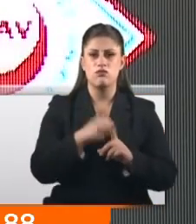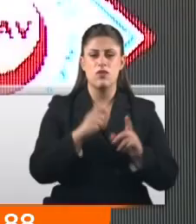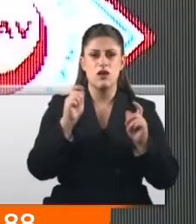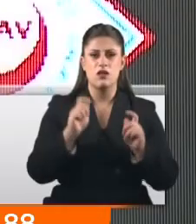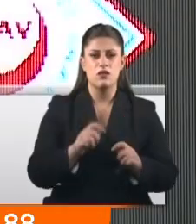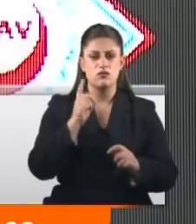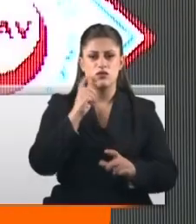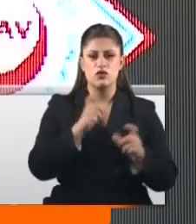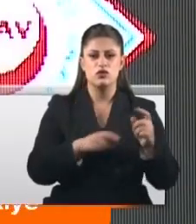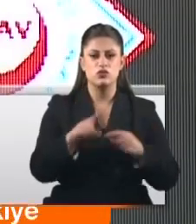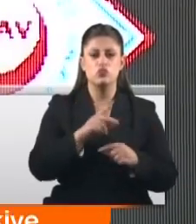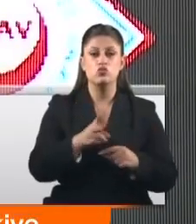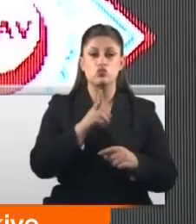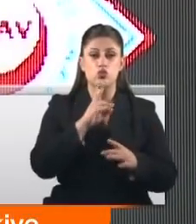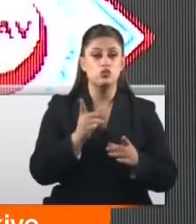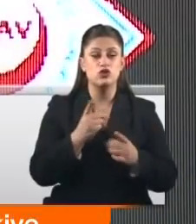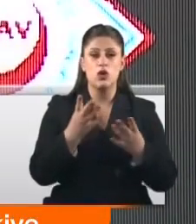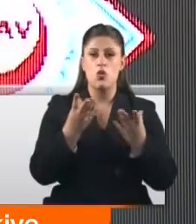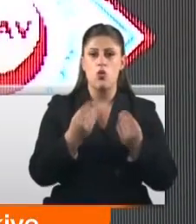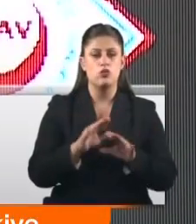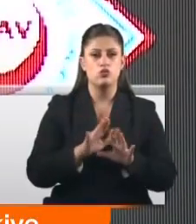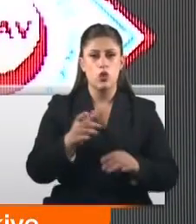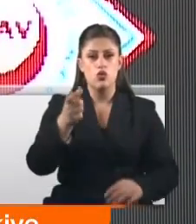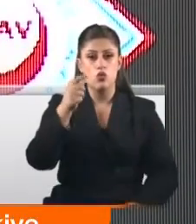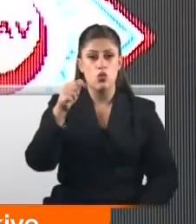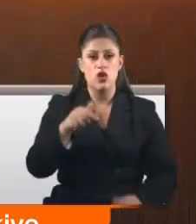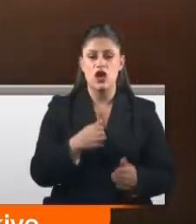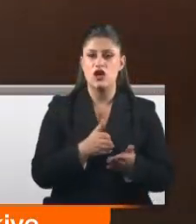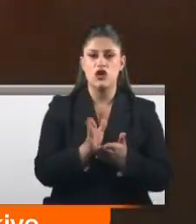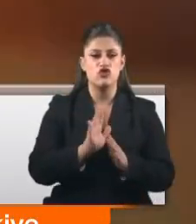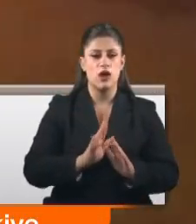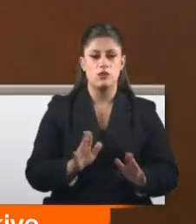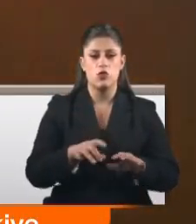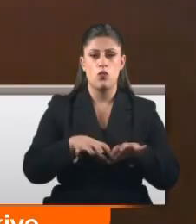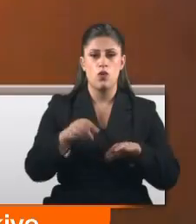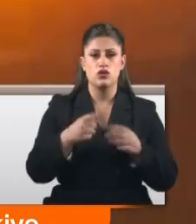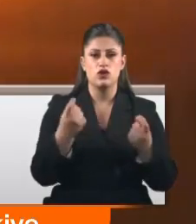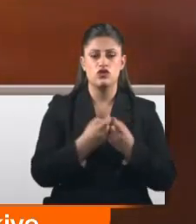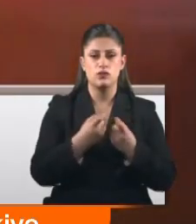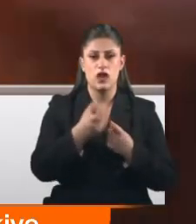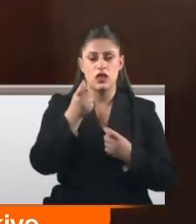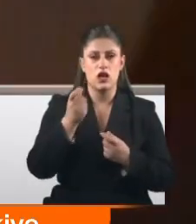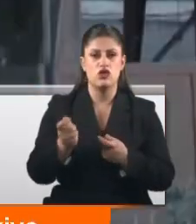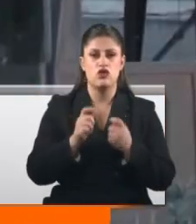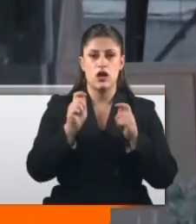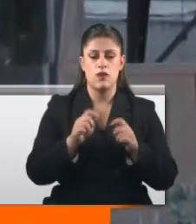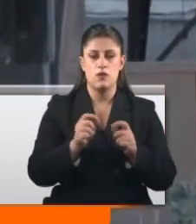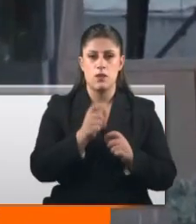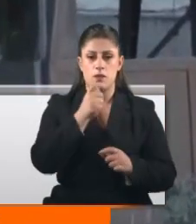unsurlar sonuç alamayacaklar. Türkiye'yi geçemeyecekler. Bölgesel çatışmalara da dikkat çekti.